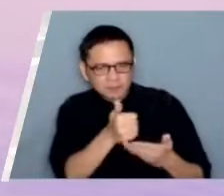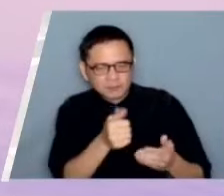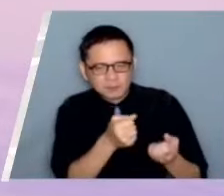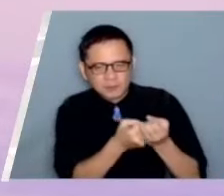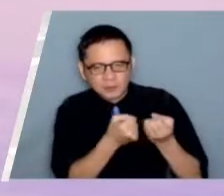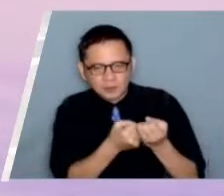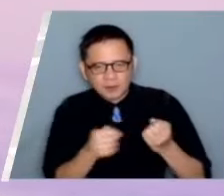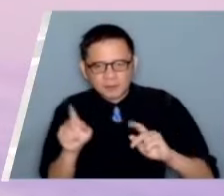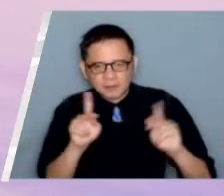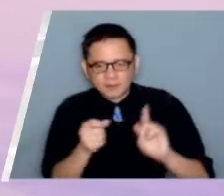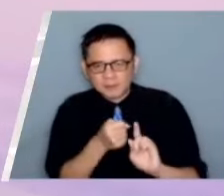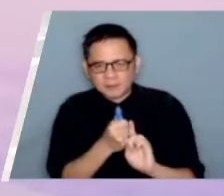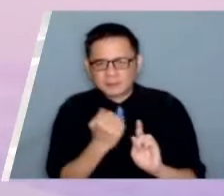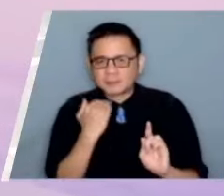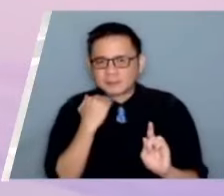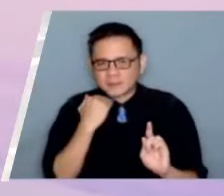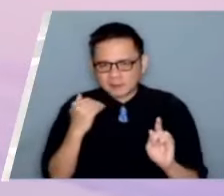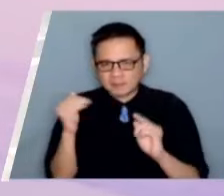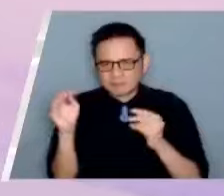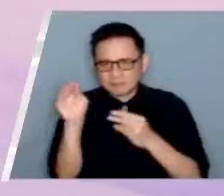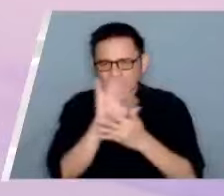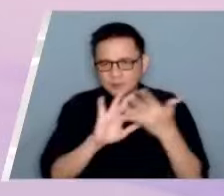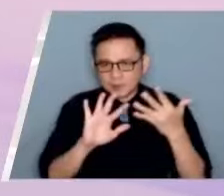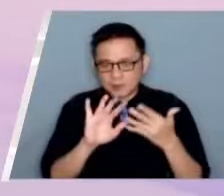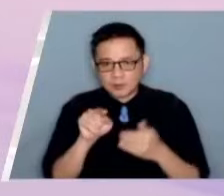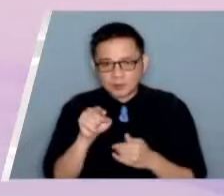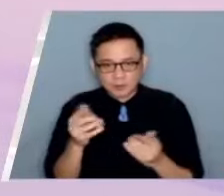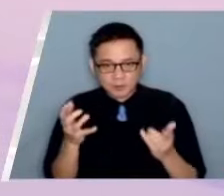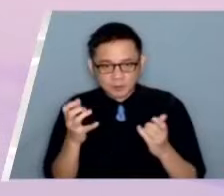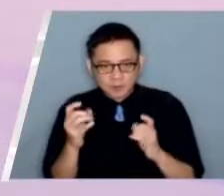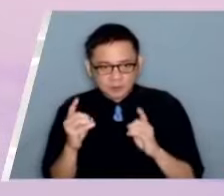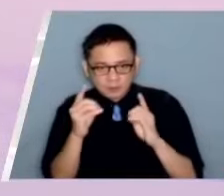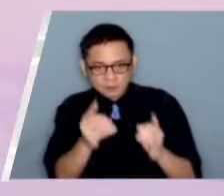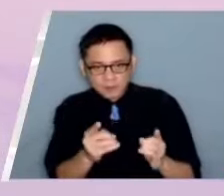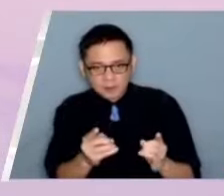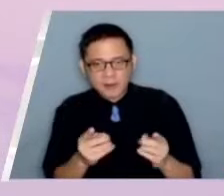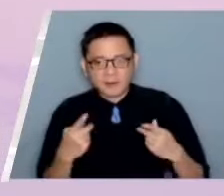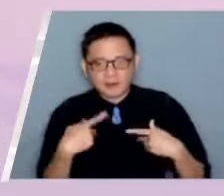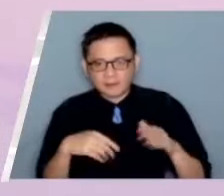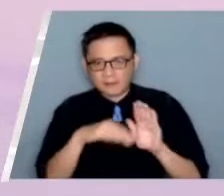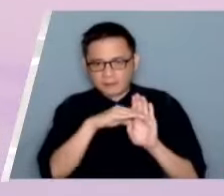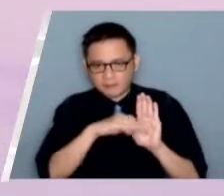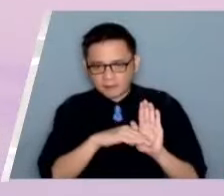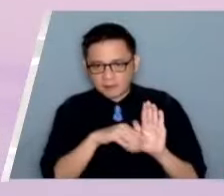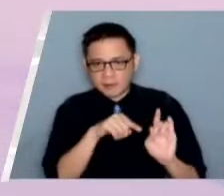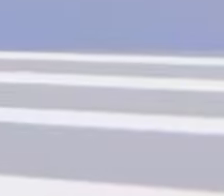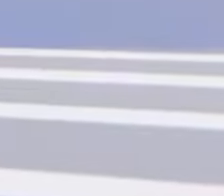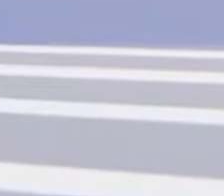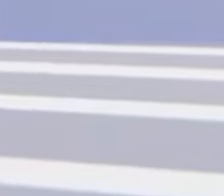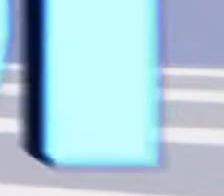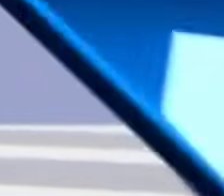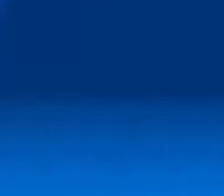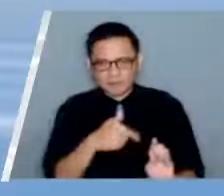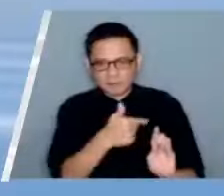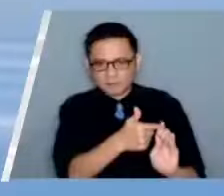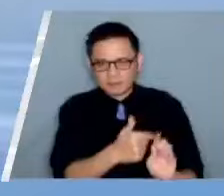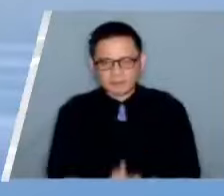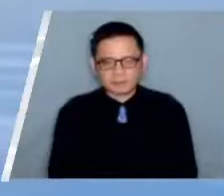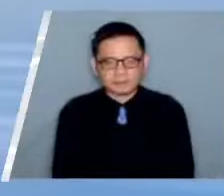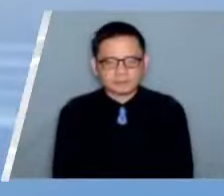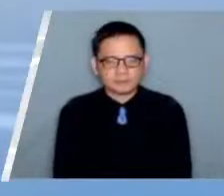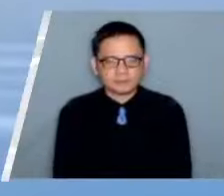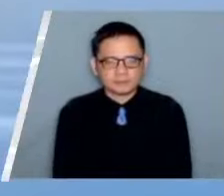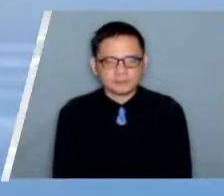kapusong gusto mapanood ang kwento ni Teacher Emmy sa balota. Saksi si Aubrey Carampel.